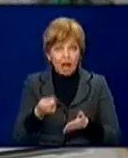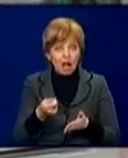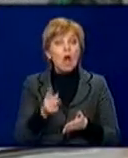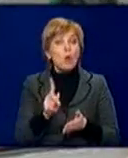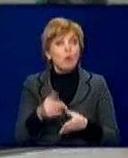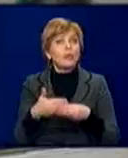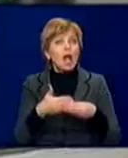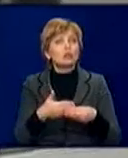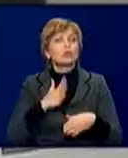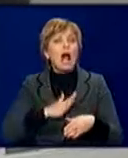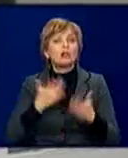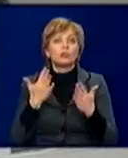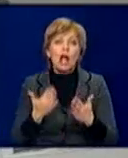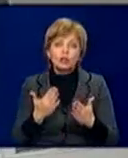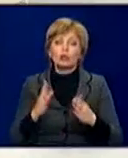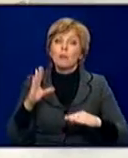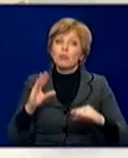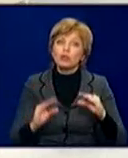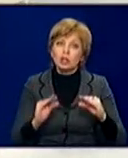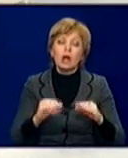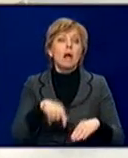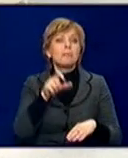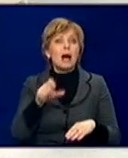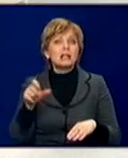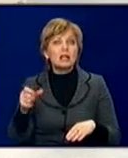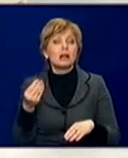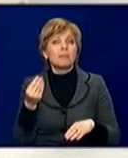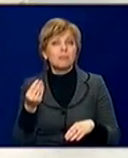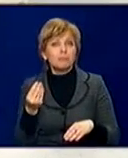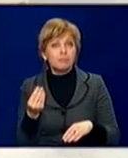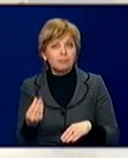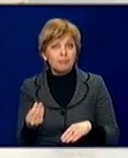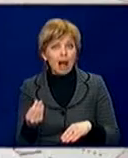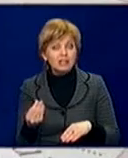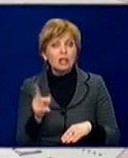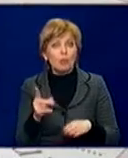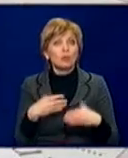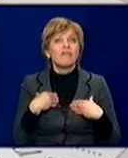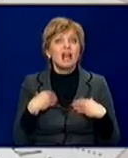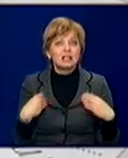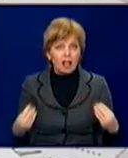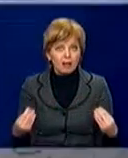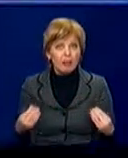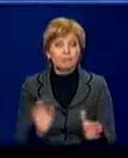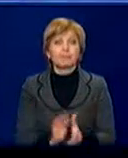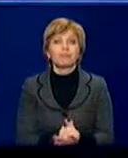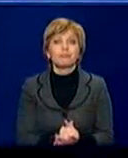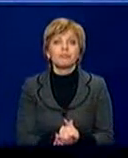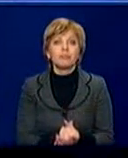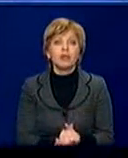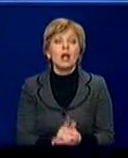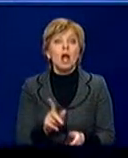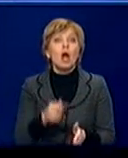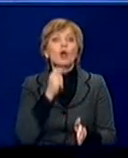gaidītos rezultātus gan budžetam, gan pacientu maciņam un veselībai. Anda Pastere, Valters Blūms, Latvijas televīzija.